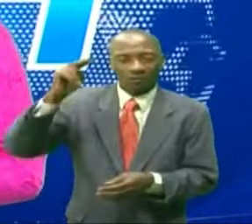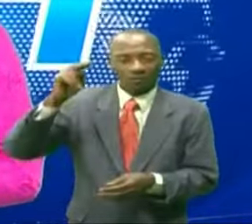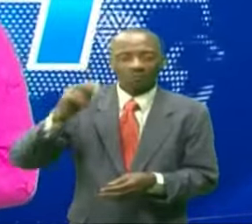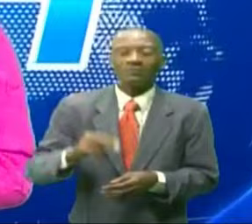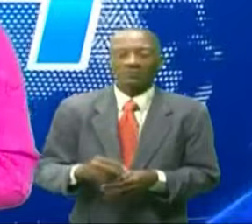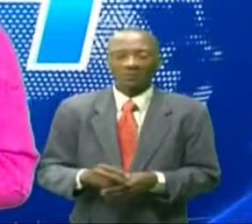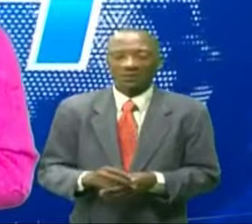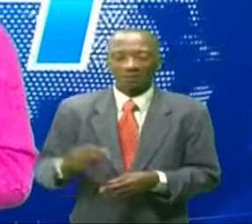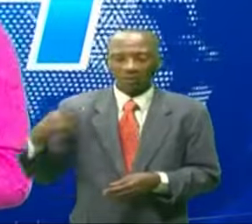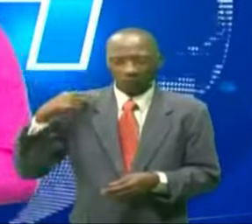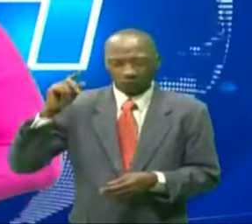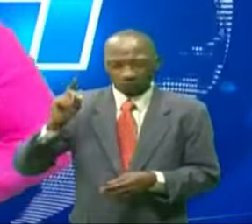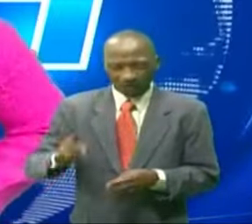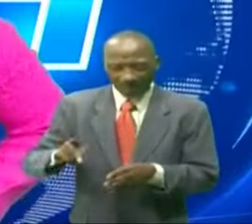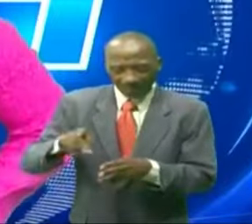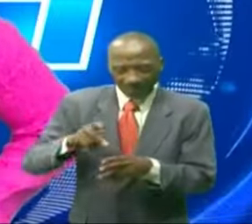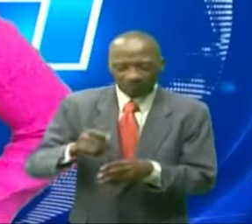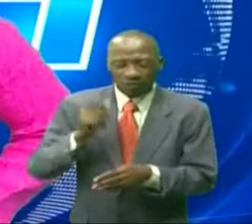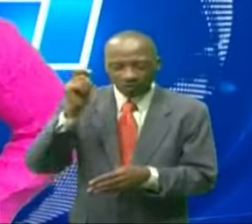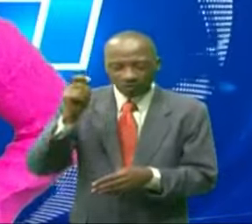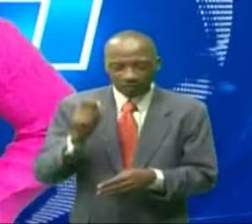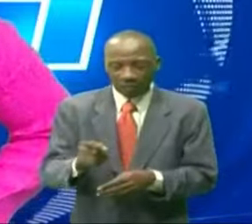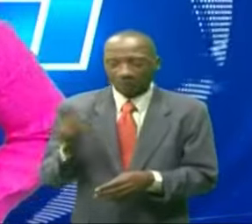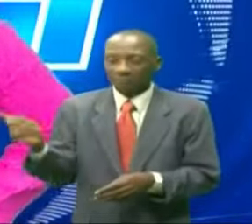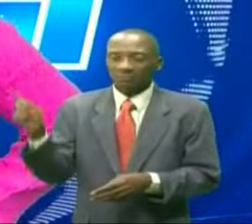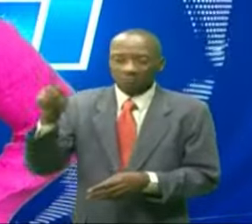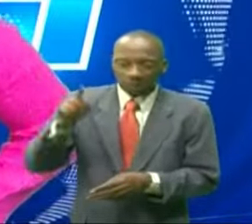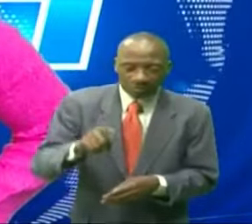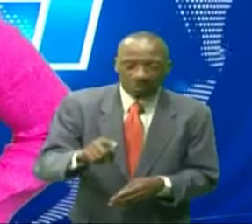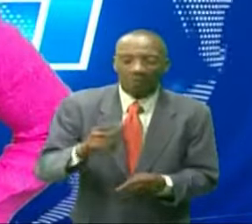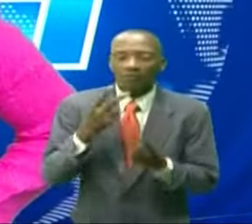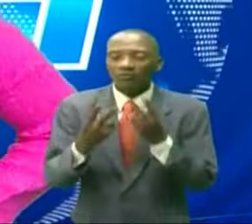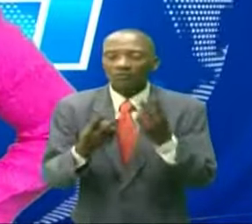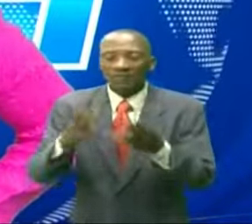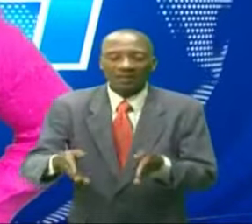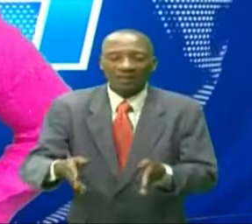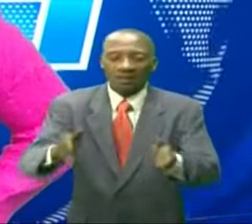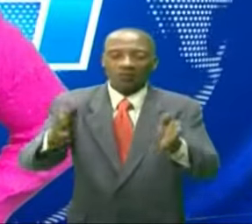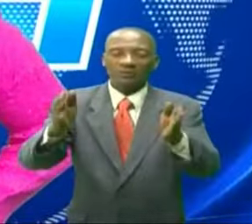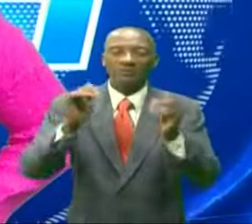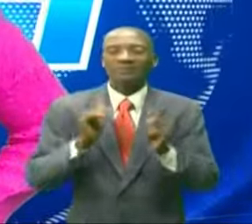a lancé les travaux de réhabilitation de cette route d'intérêt général. Reportage.